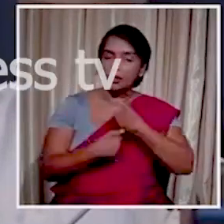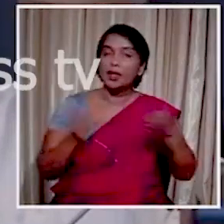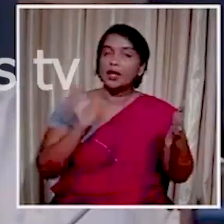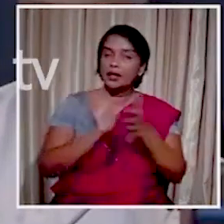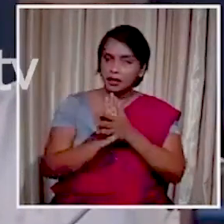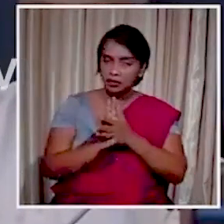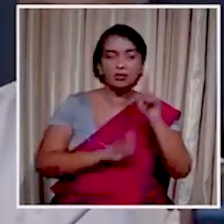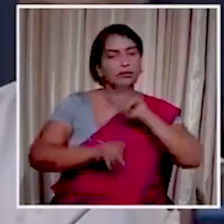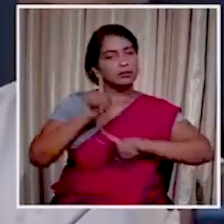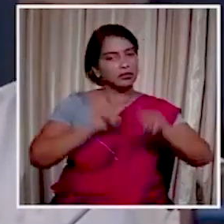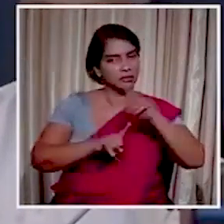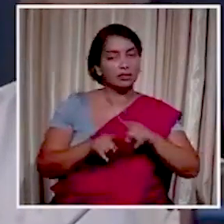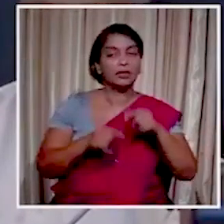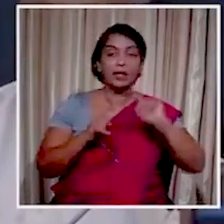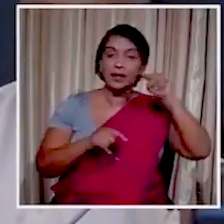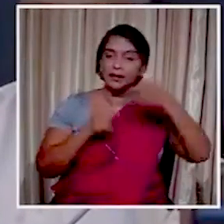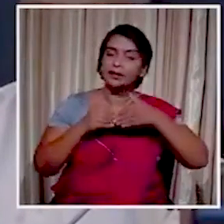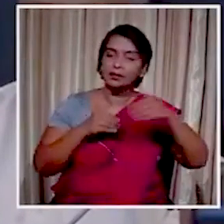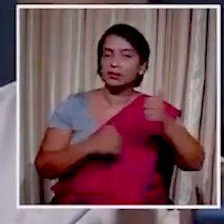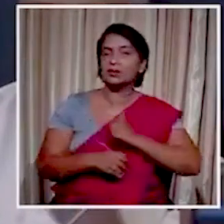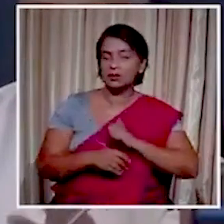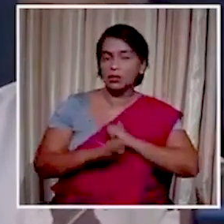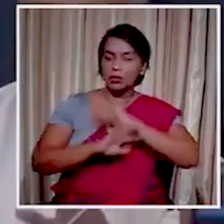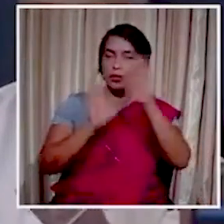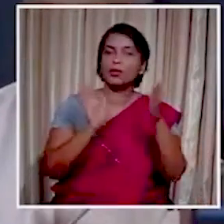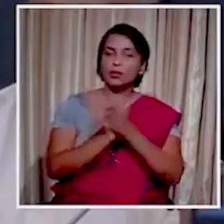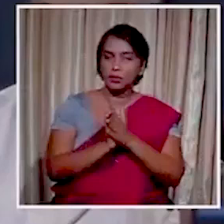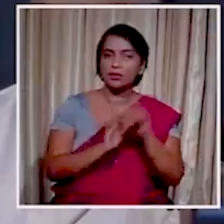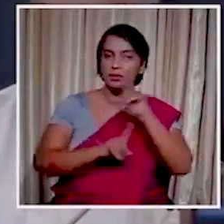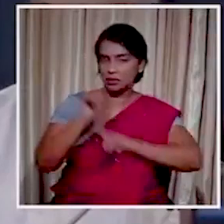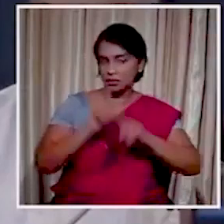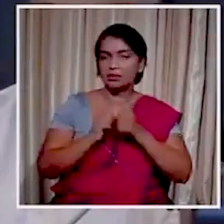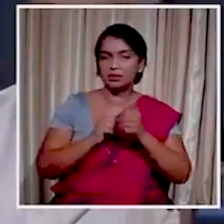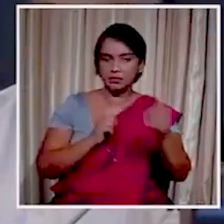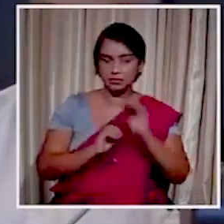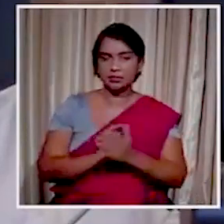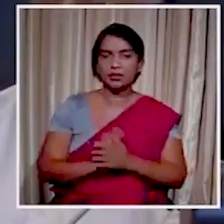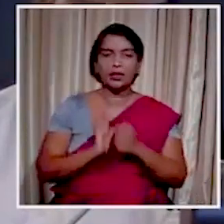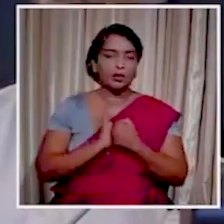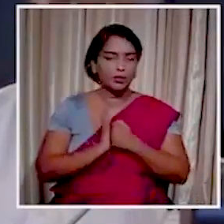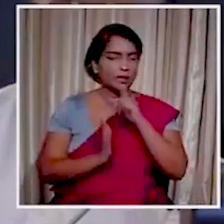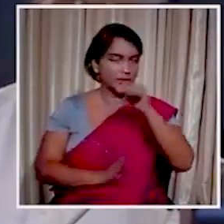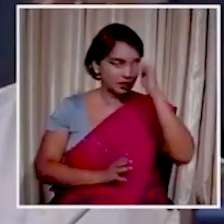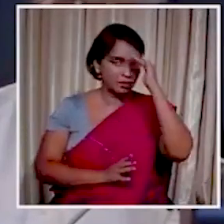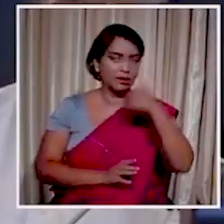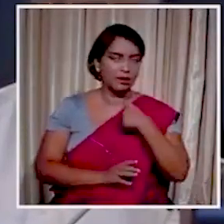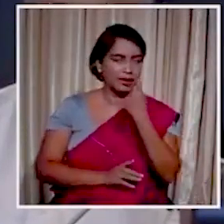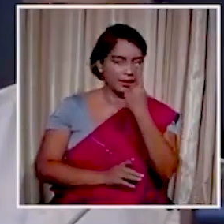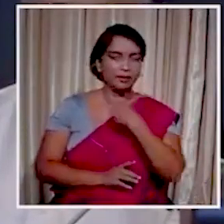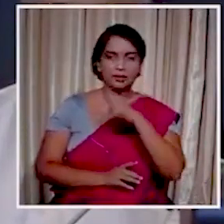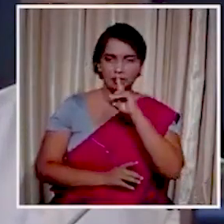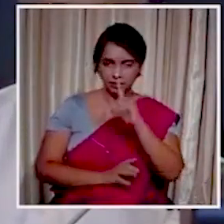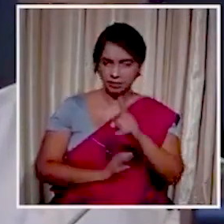වෙන්න සාකච්ඡා කරන්න. හෙට ඉඳන් මං කැමති ඔබ සියලු දෙනා සමගම සාකච්ඡා කරන්න. ගරු කථානායකතුමනි මට තව එක ඉල්ලීමක්